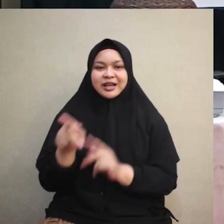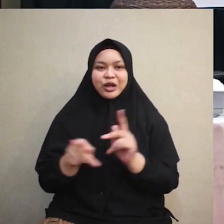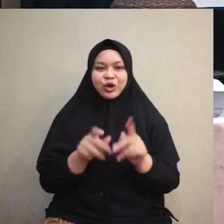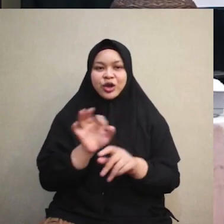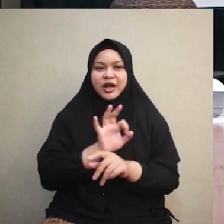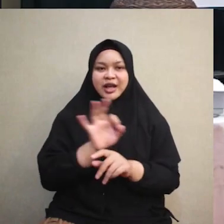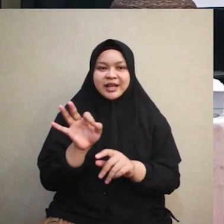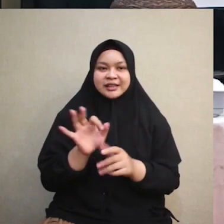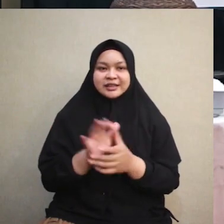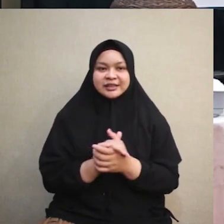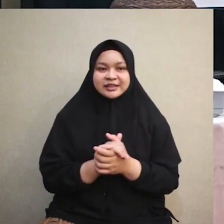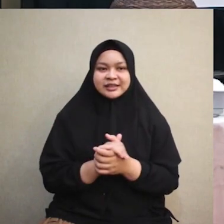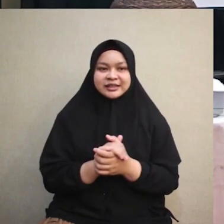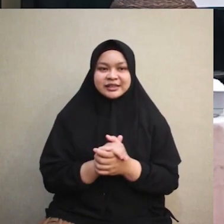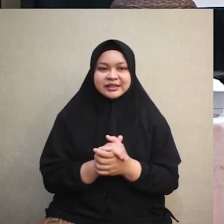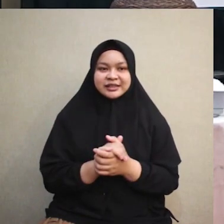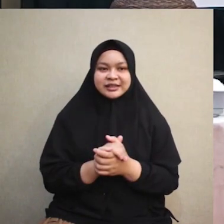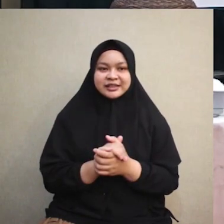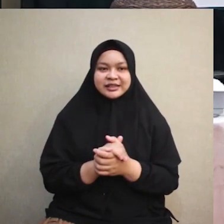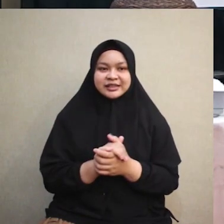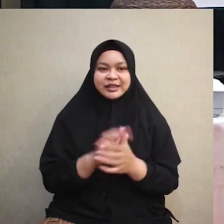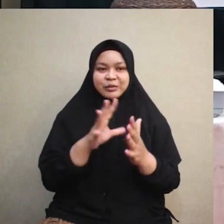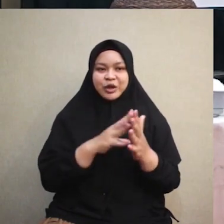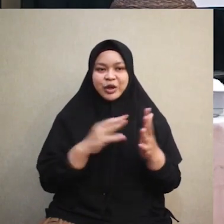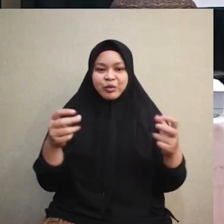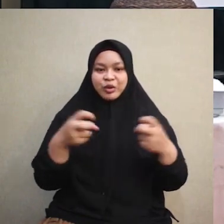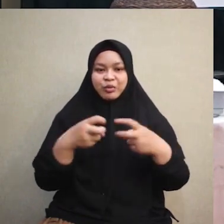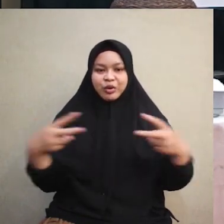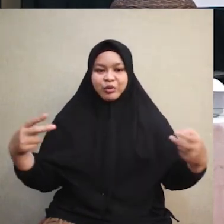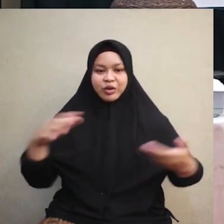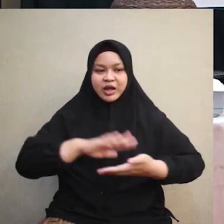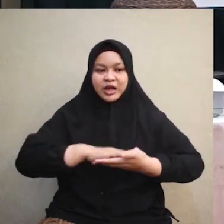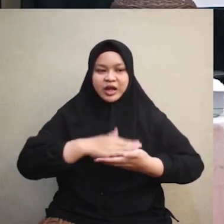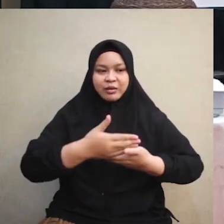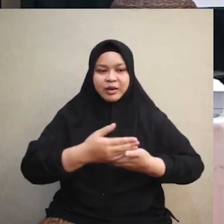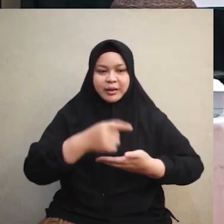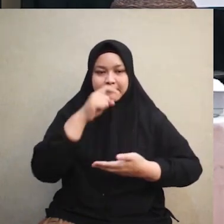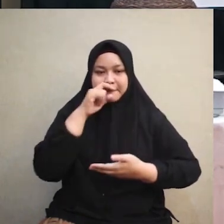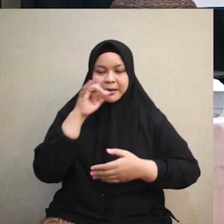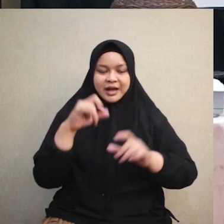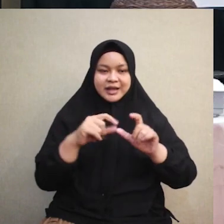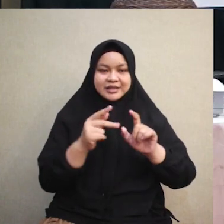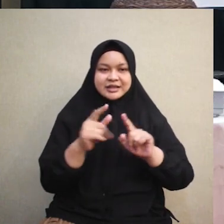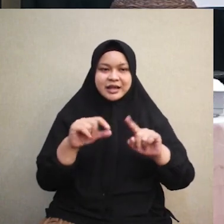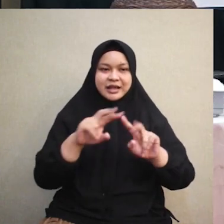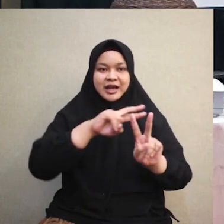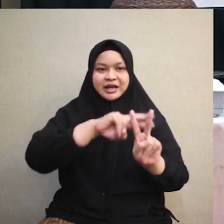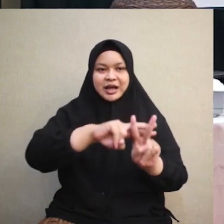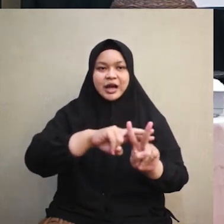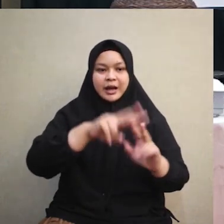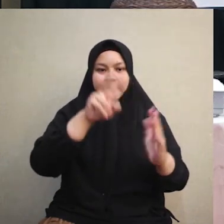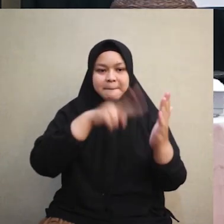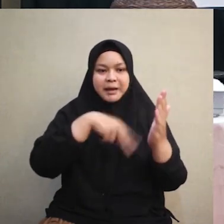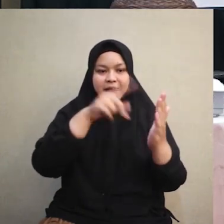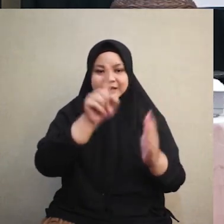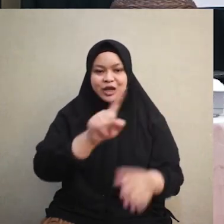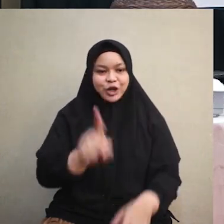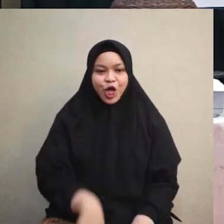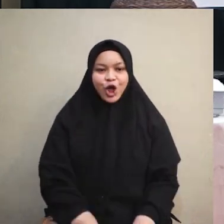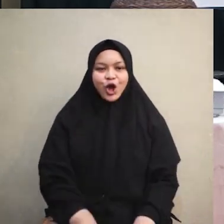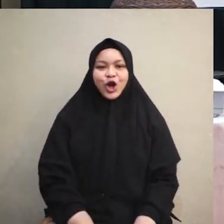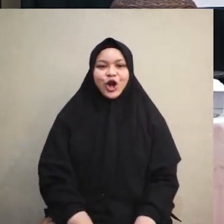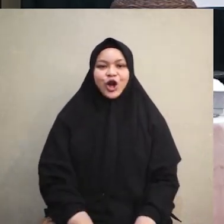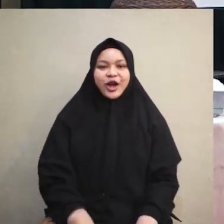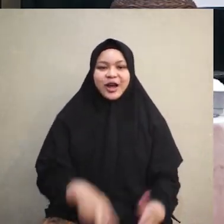nggak saya akan ini nih mengutip tulisan di laptopnya mas Ishak hashtag baca aja dulu